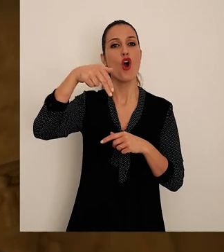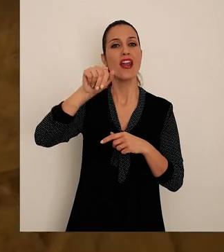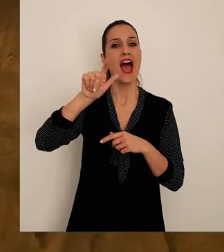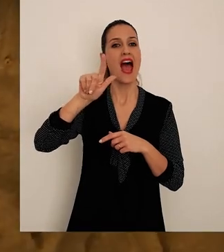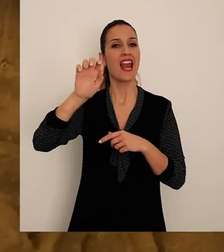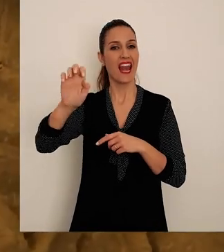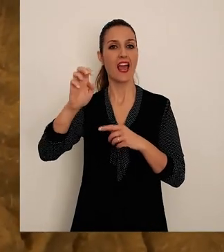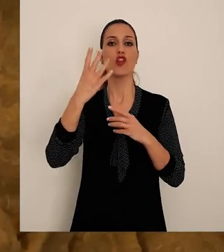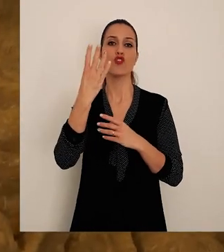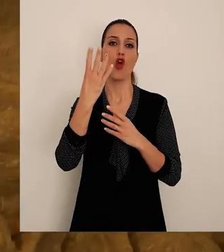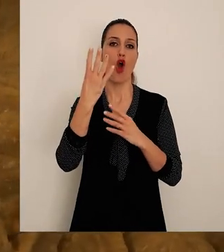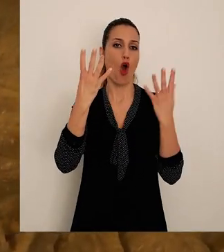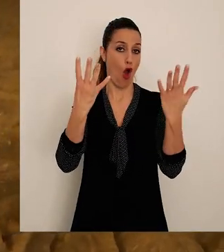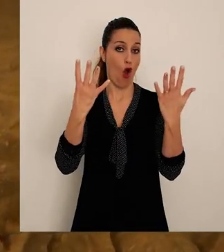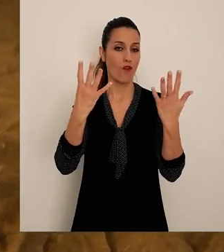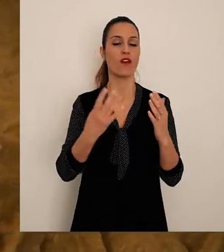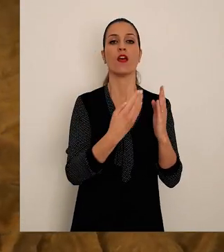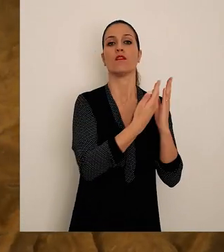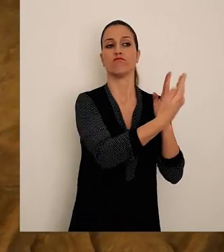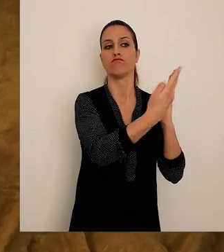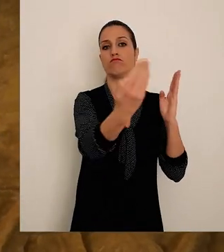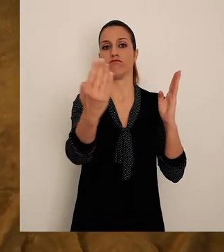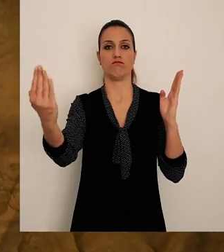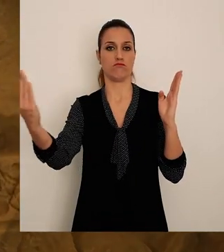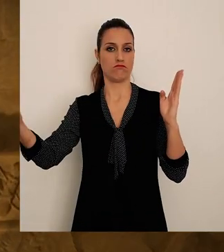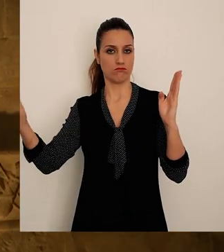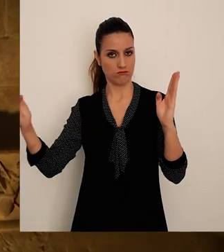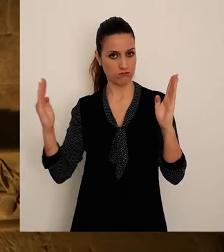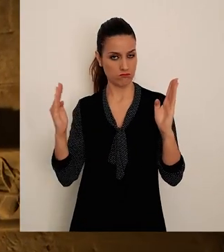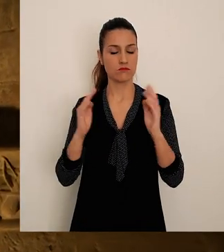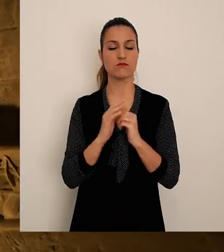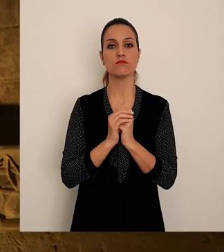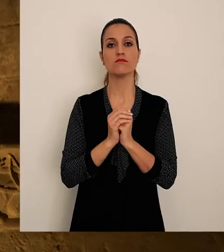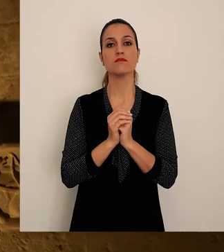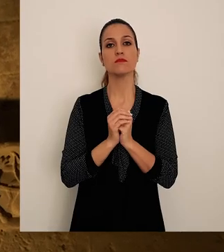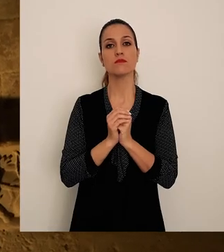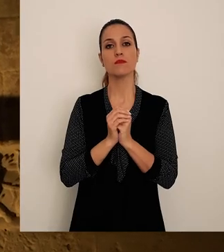situata sul lato nord-est del castello, in corrispondenza della relativa torre.